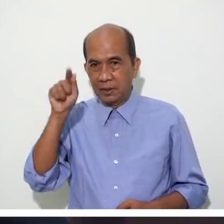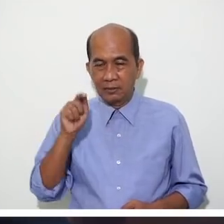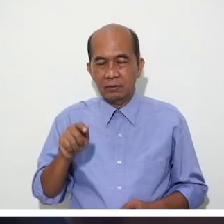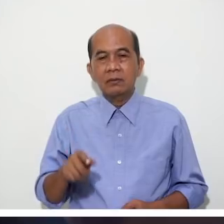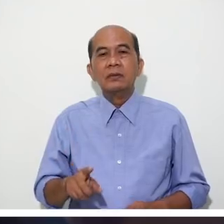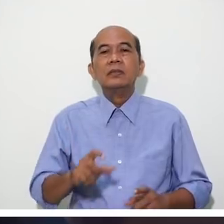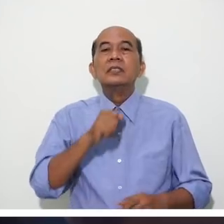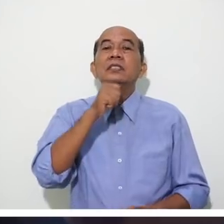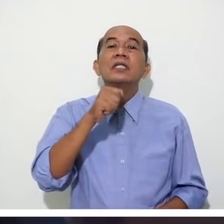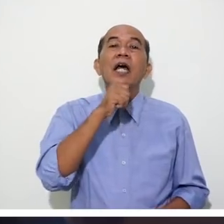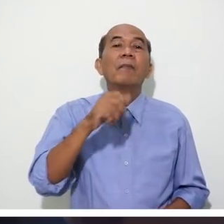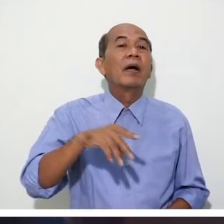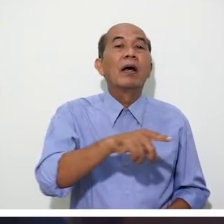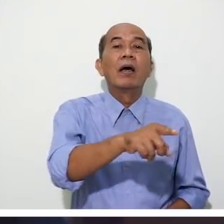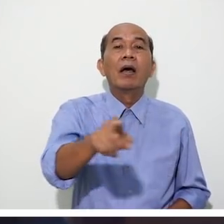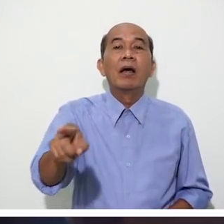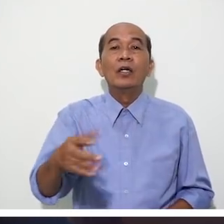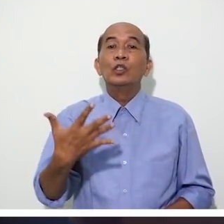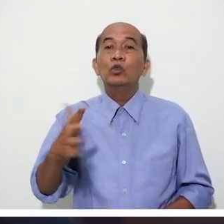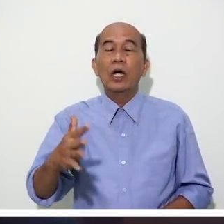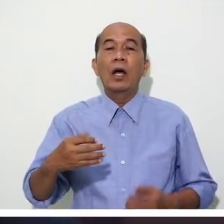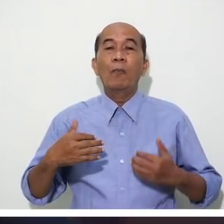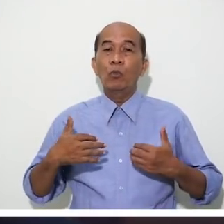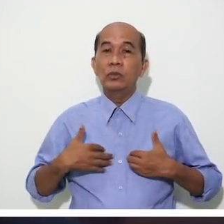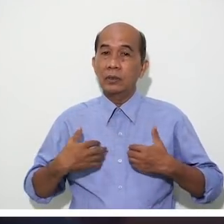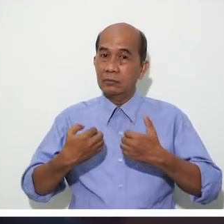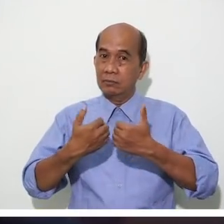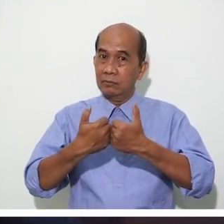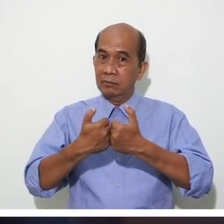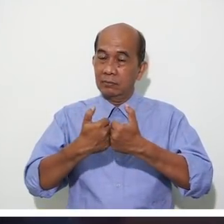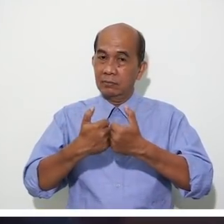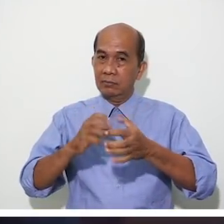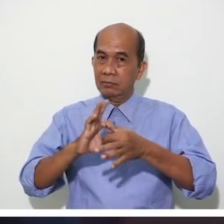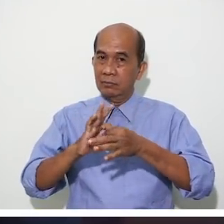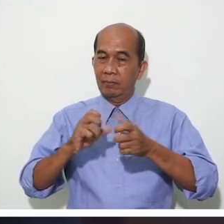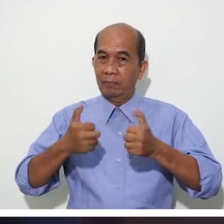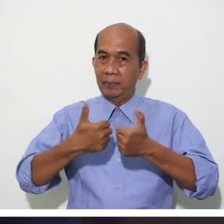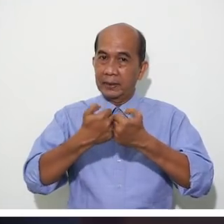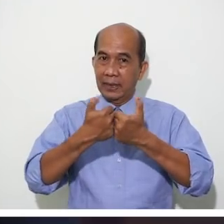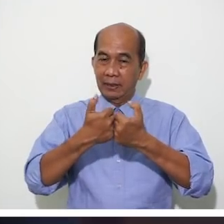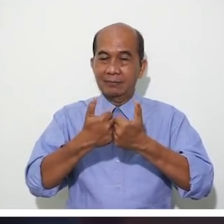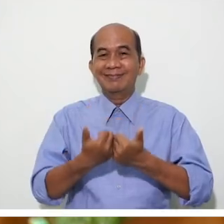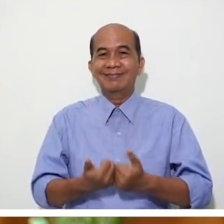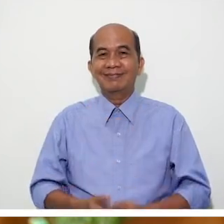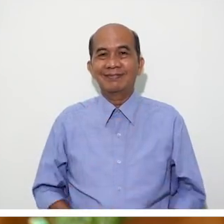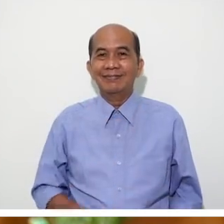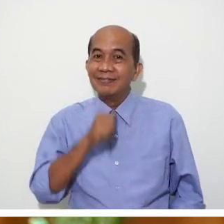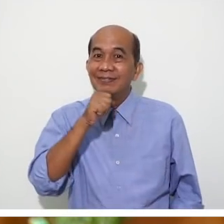siapa di antara saudara sekalian yang sudah punya pasangan hidup? Pacarlah begitu ya.